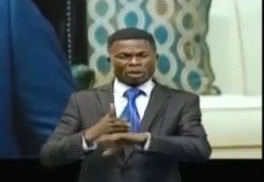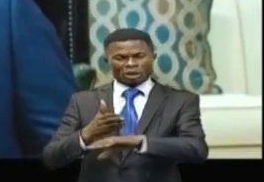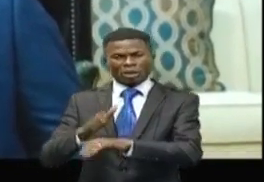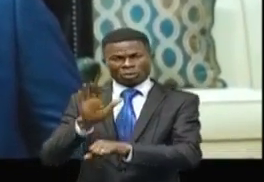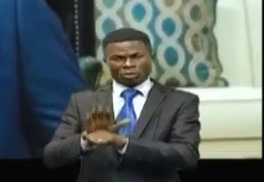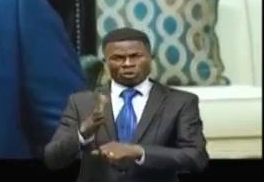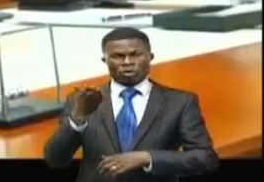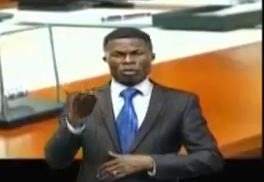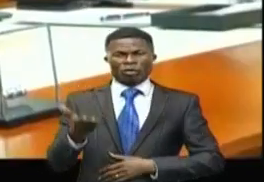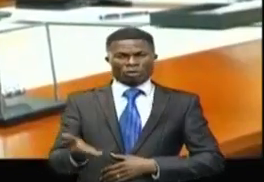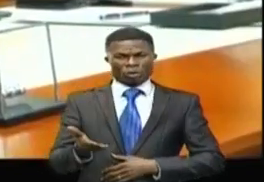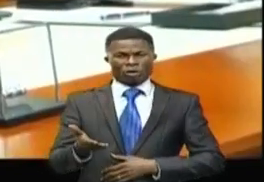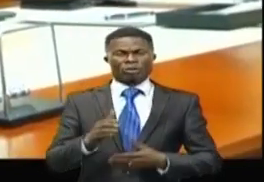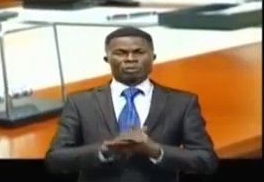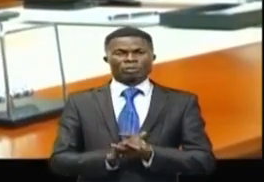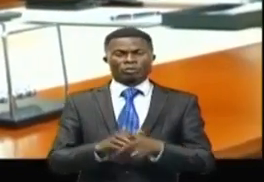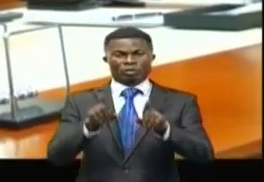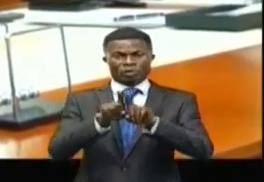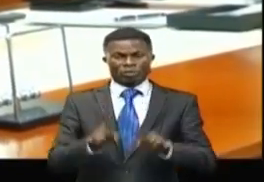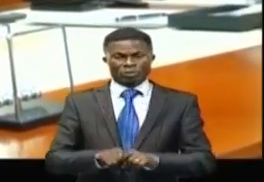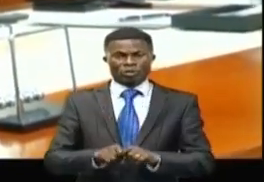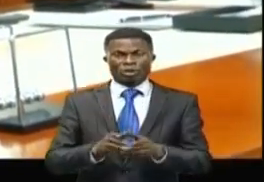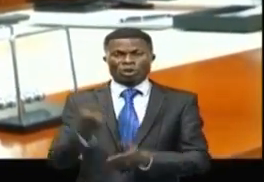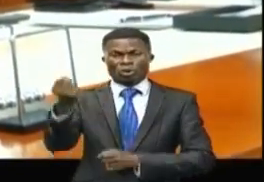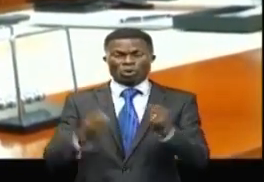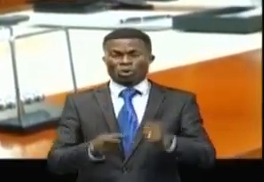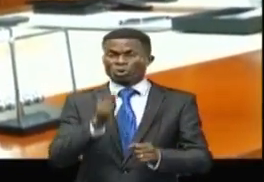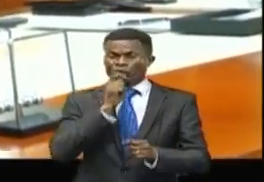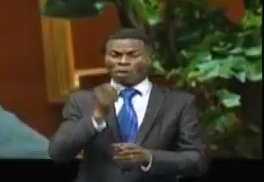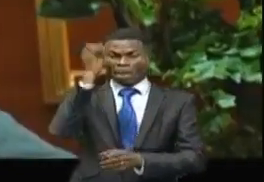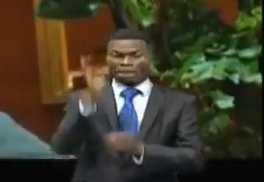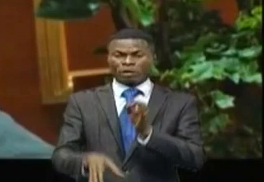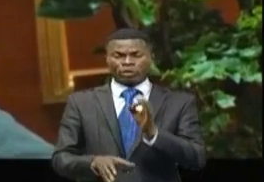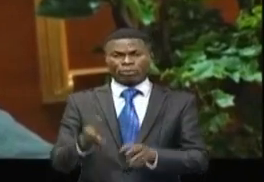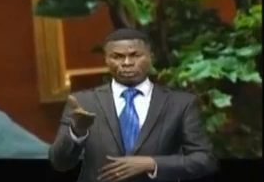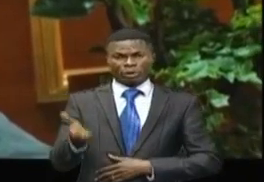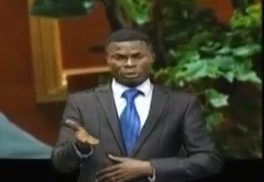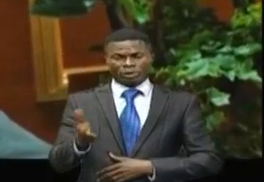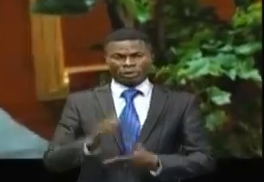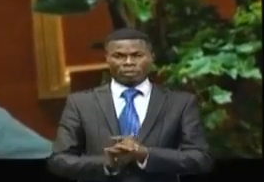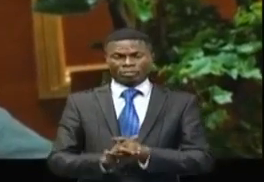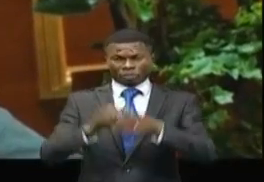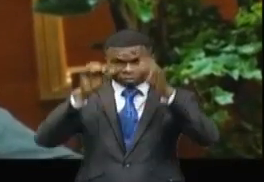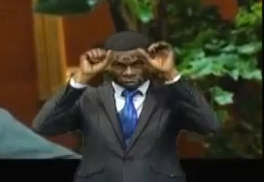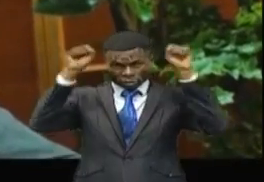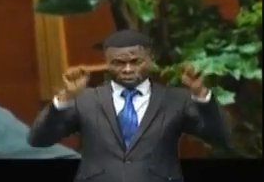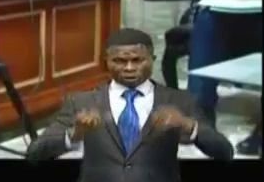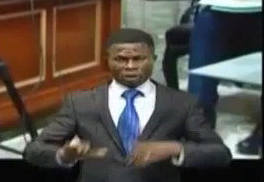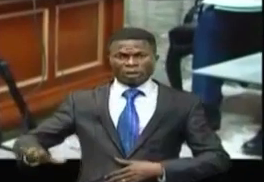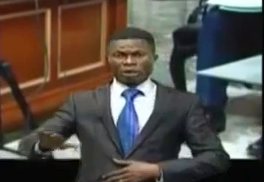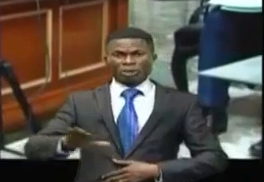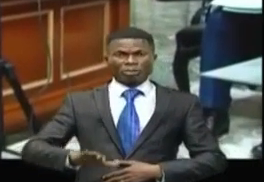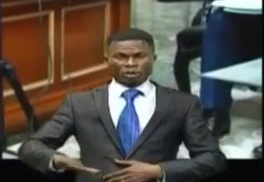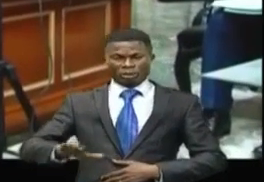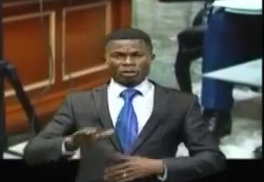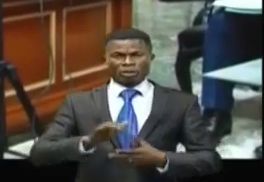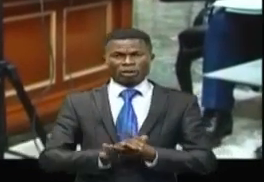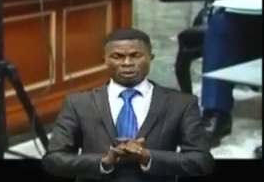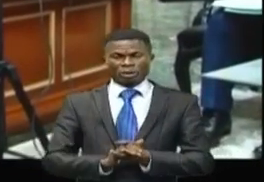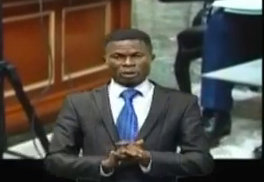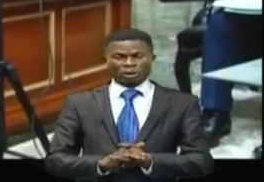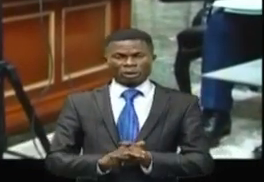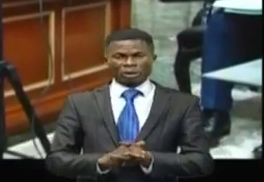ainsi que l' incendie de véhicule le président de la république tout en présentant